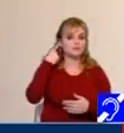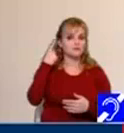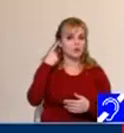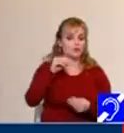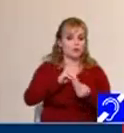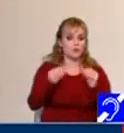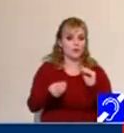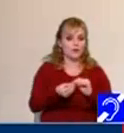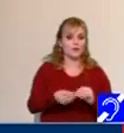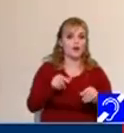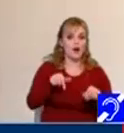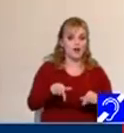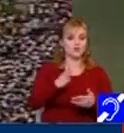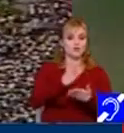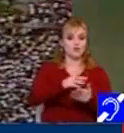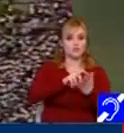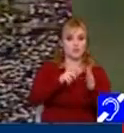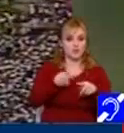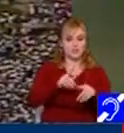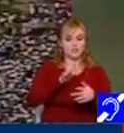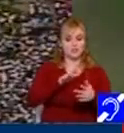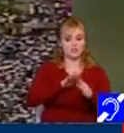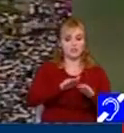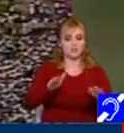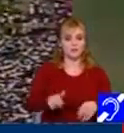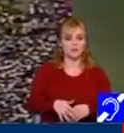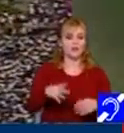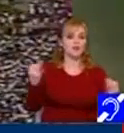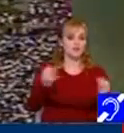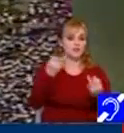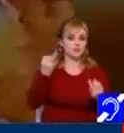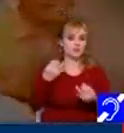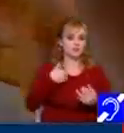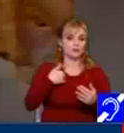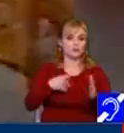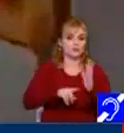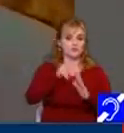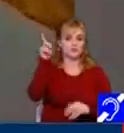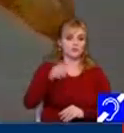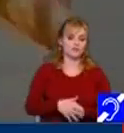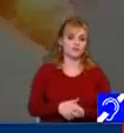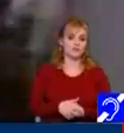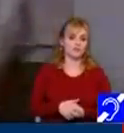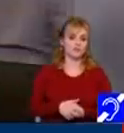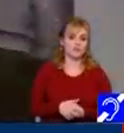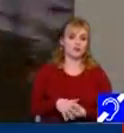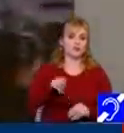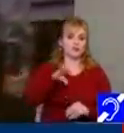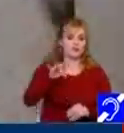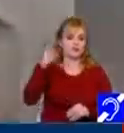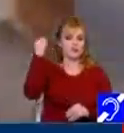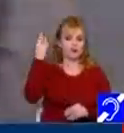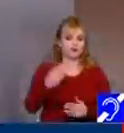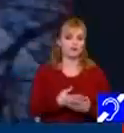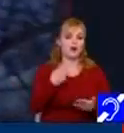de asistență anume aici, în acest cabinet. Istoria reprezintă identitatea noastră, iar neglijarea ei este o crimă. De aceea, TVR Moldova